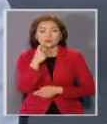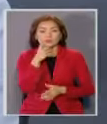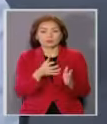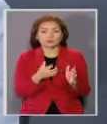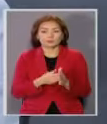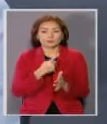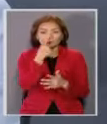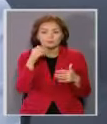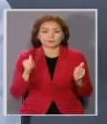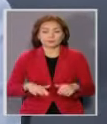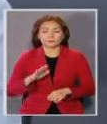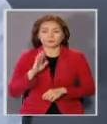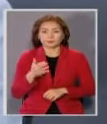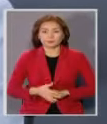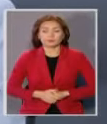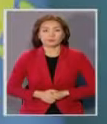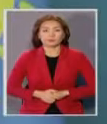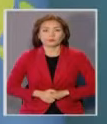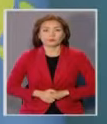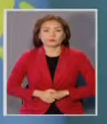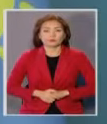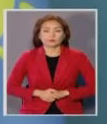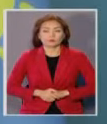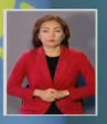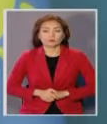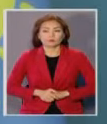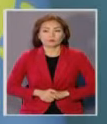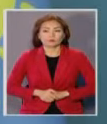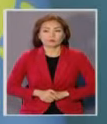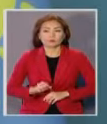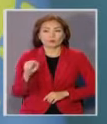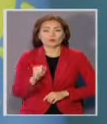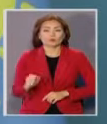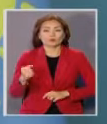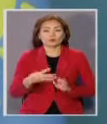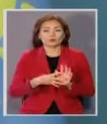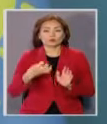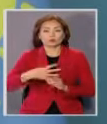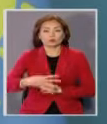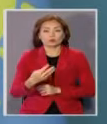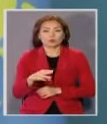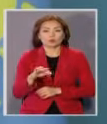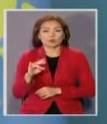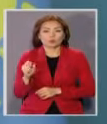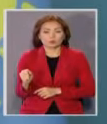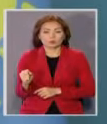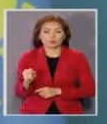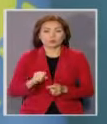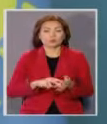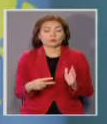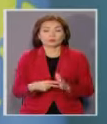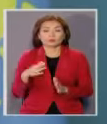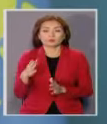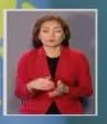тапшылығы жақын арада өз шешімін таппақ. Жалпы осы тамыз айында 944 тонна тасымалдау